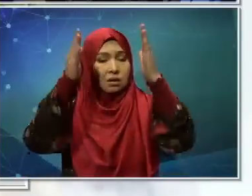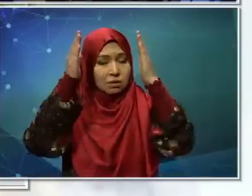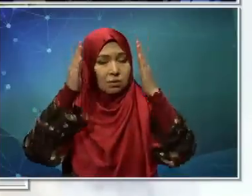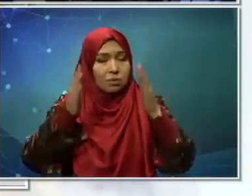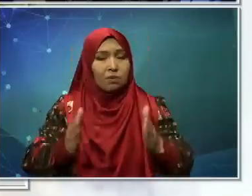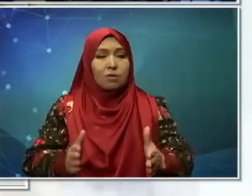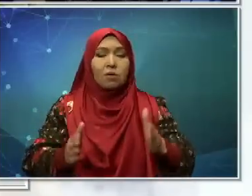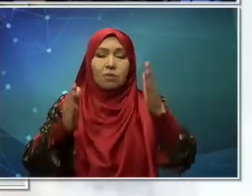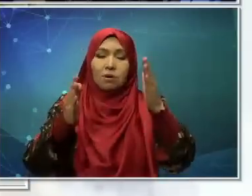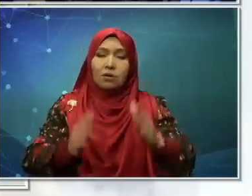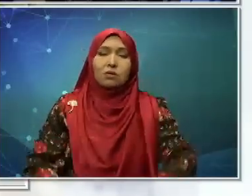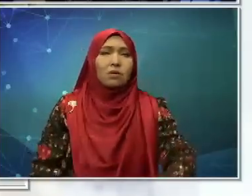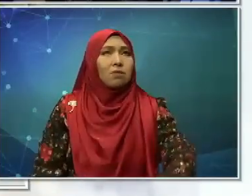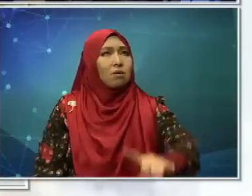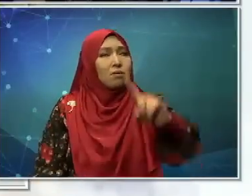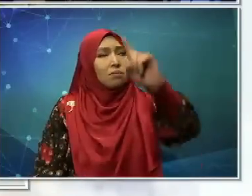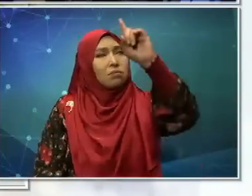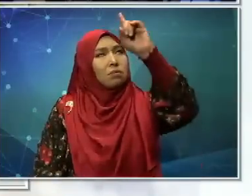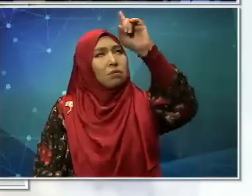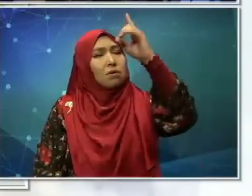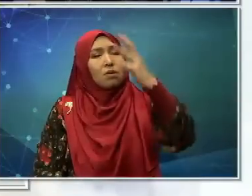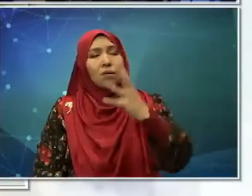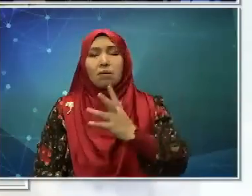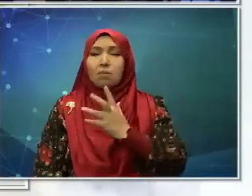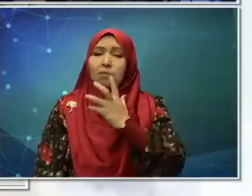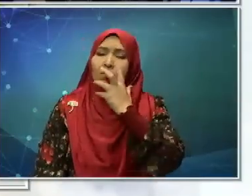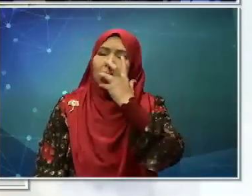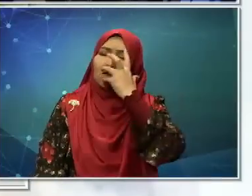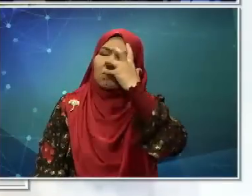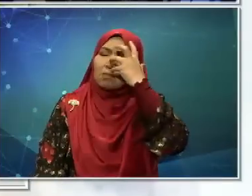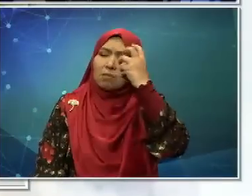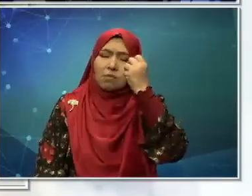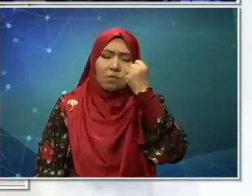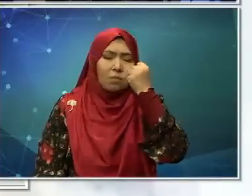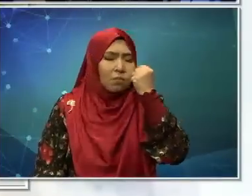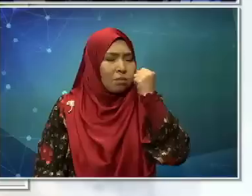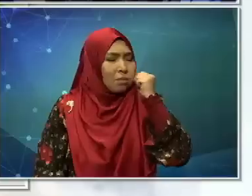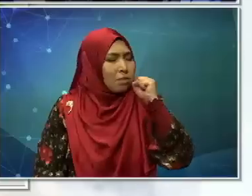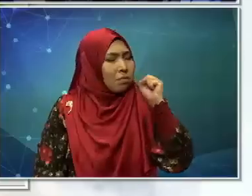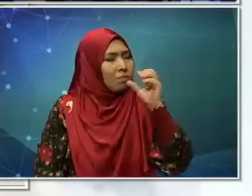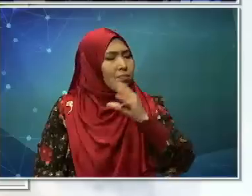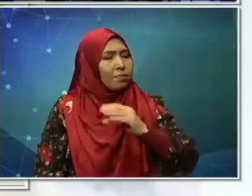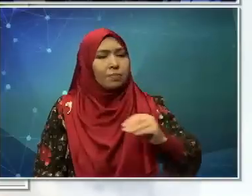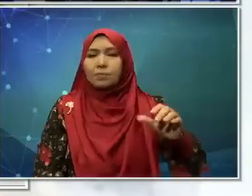naumu biar Day him walau Bou